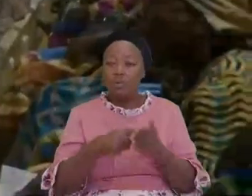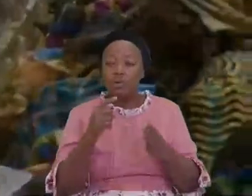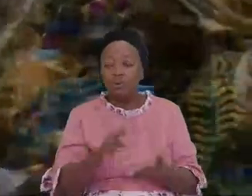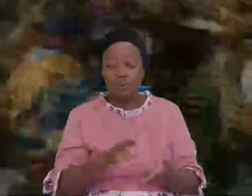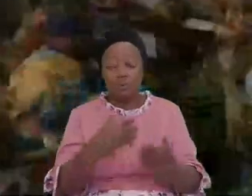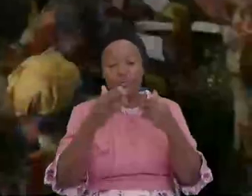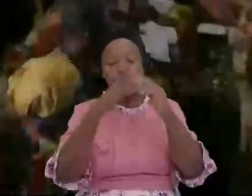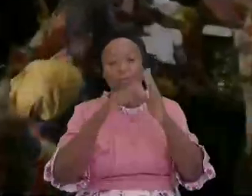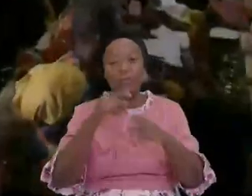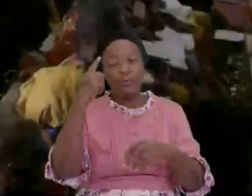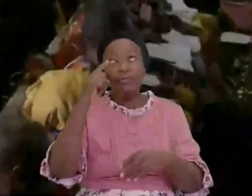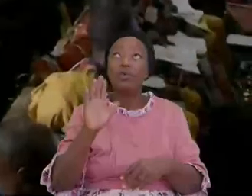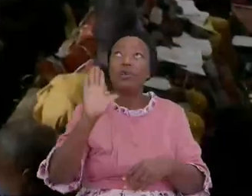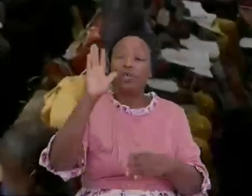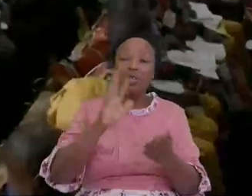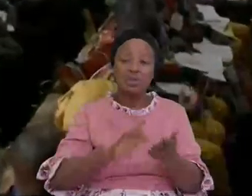pour sa gloire,